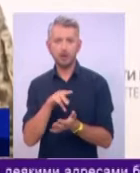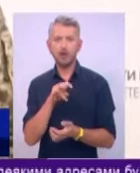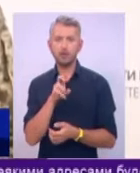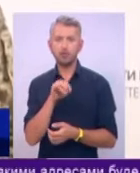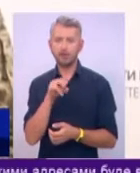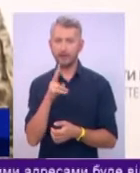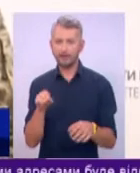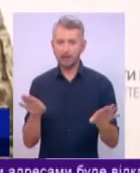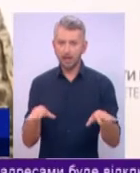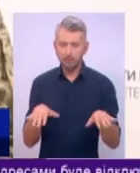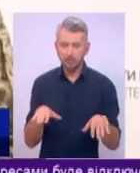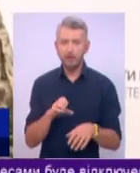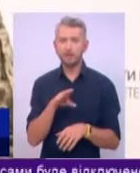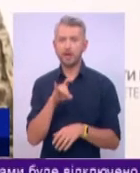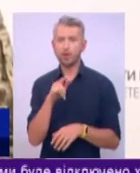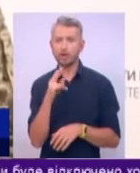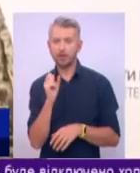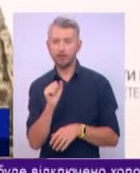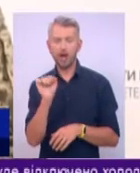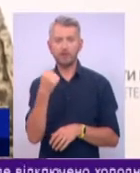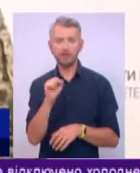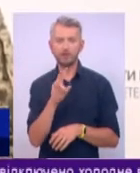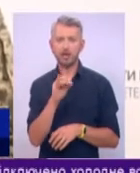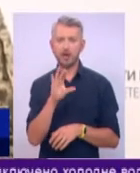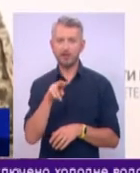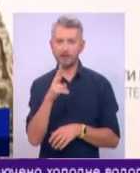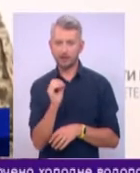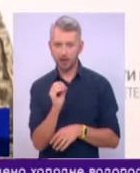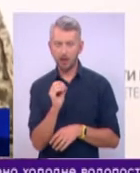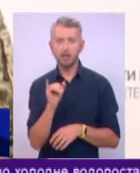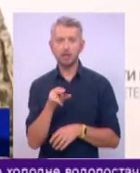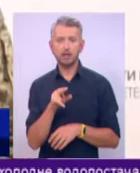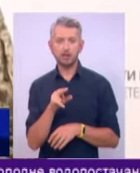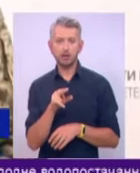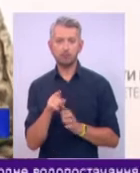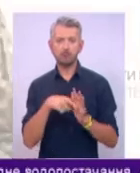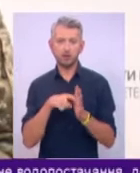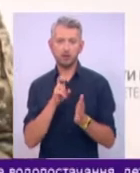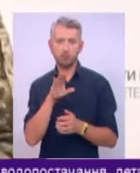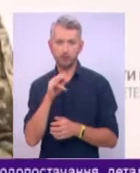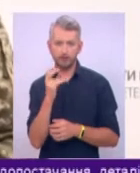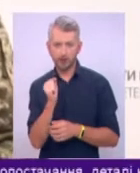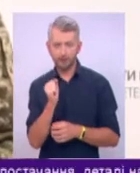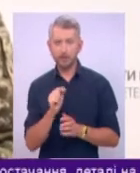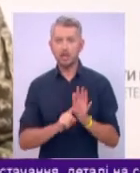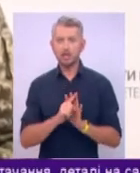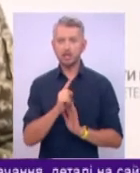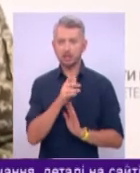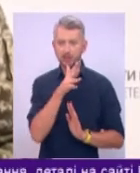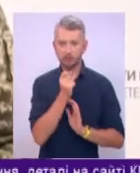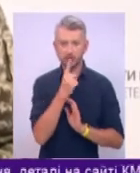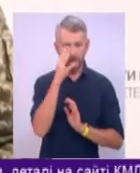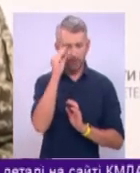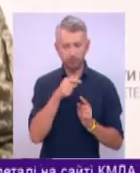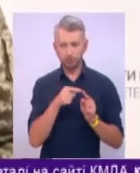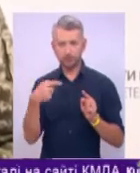Лебединське, Старогнатівка, Авдіївка, Невельське та по оборонцям шахти Бутівка. З 23-ї протягом